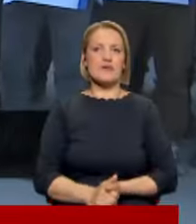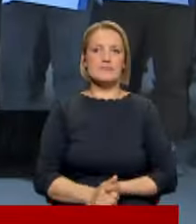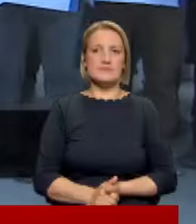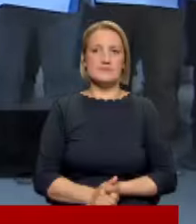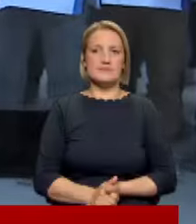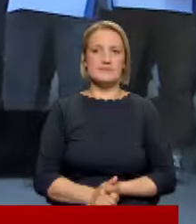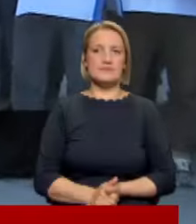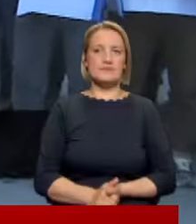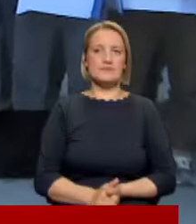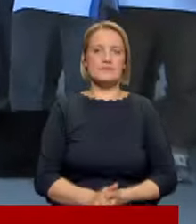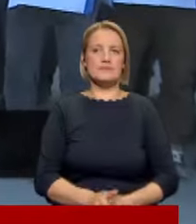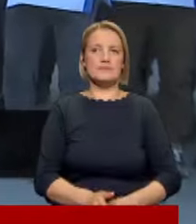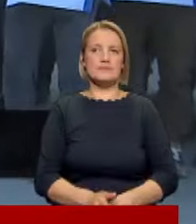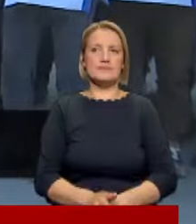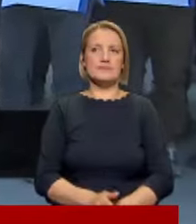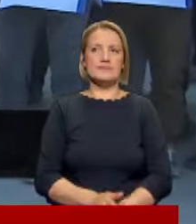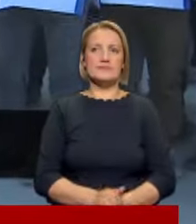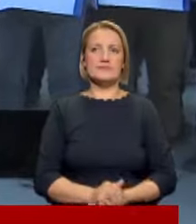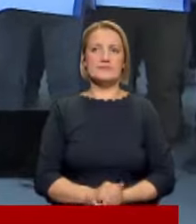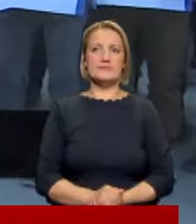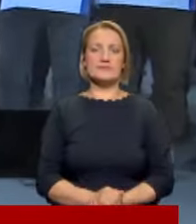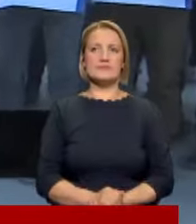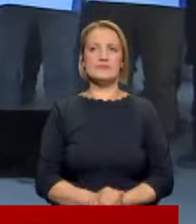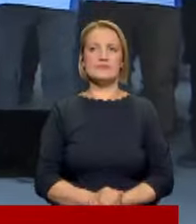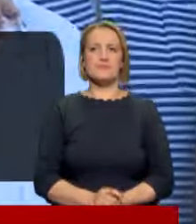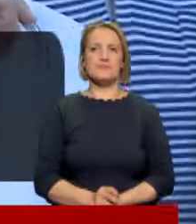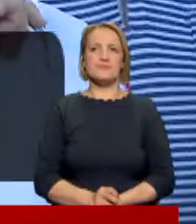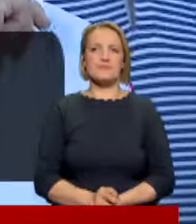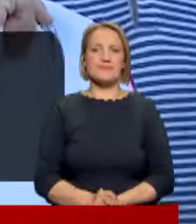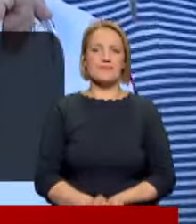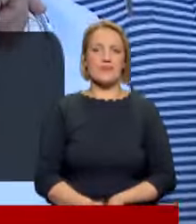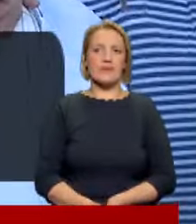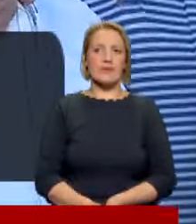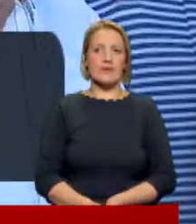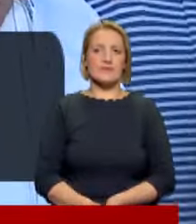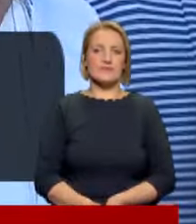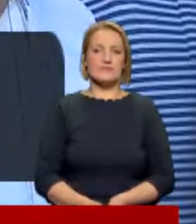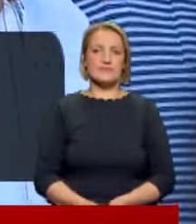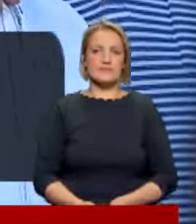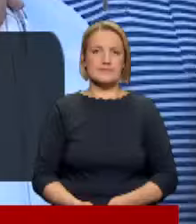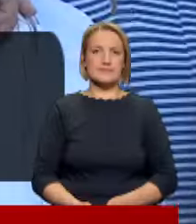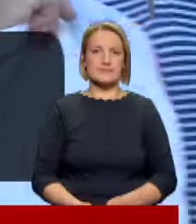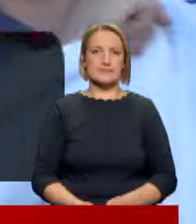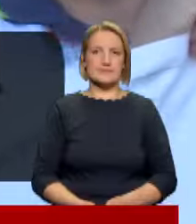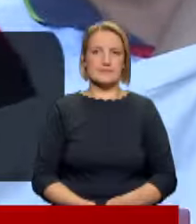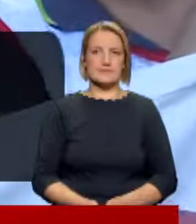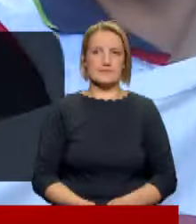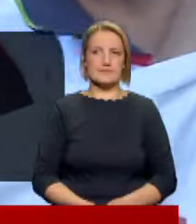Şimşek, şaşırma, sabrımızı taşırma. Asgari ücrete Temmuz